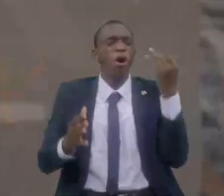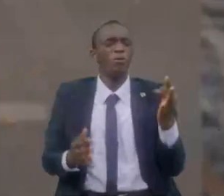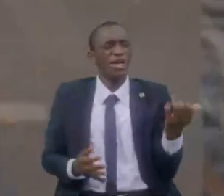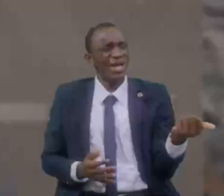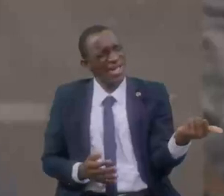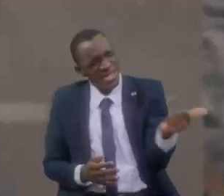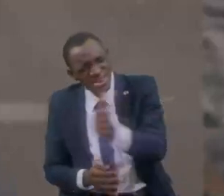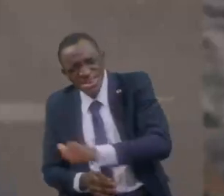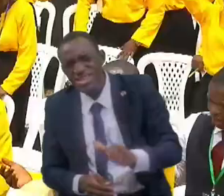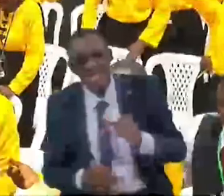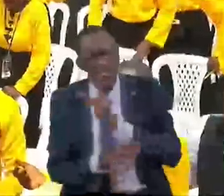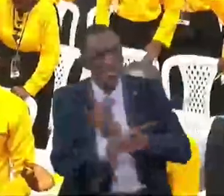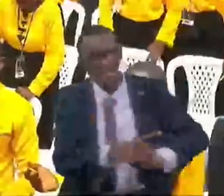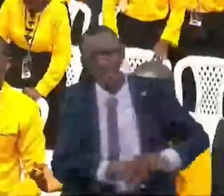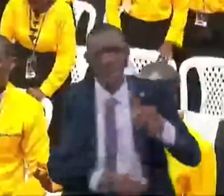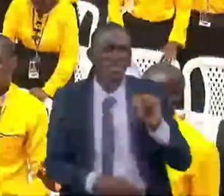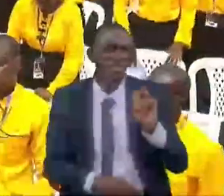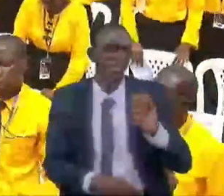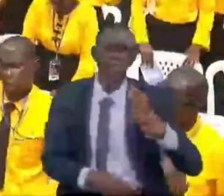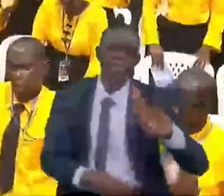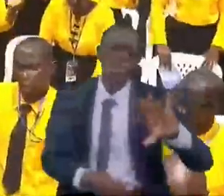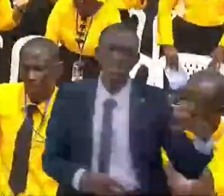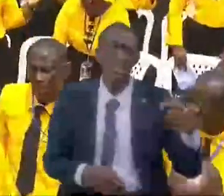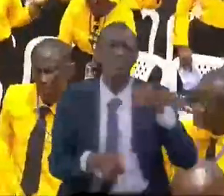d'aucun Nebuchadnezzar au nom de Jésus.